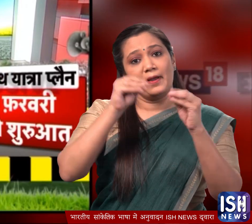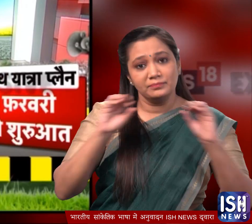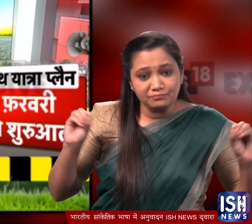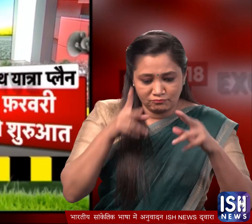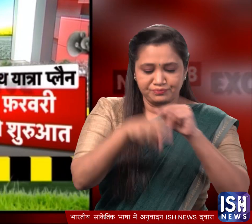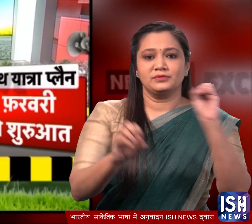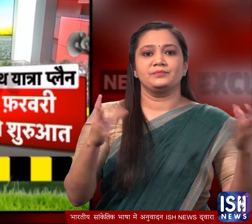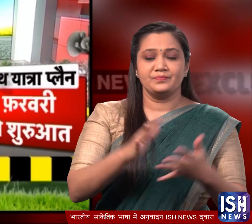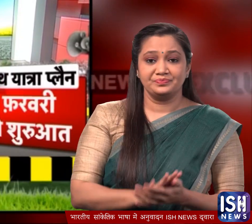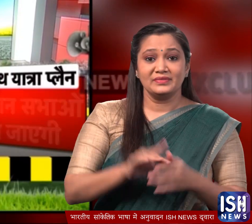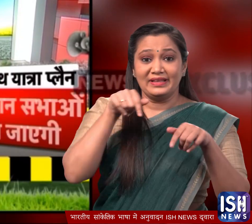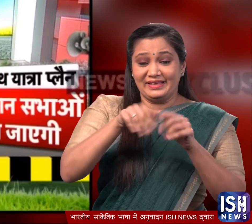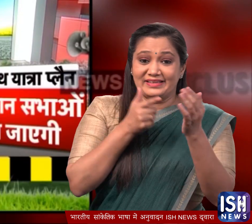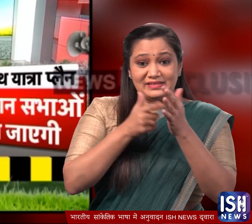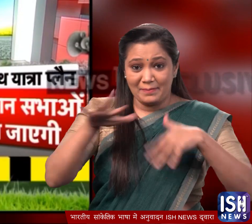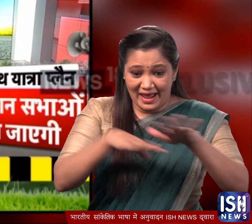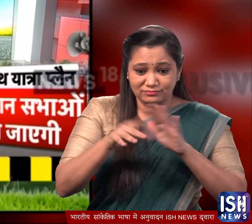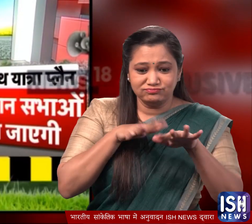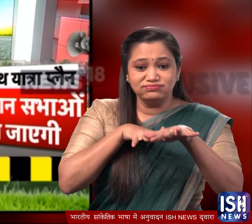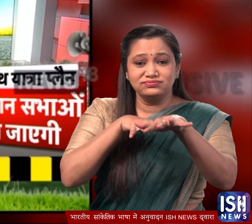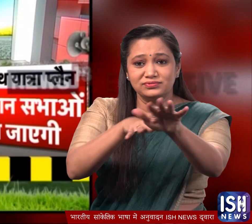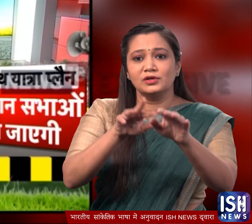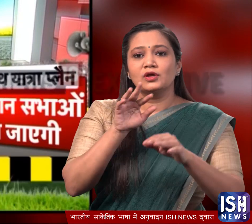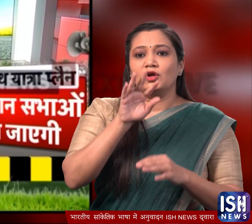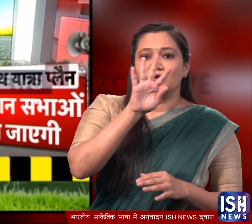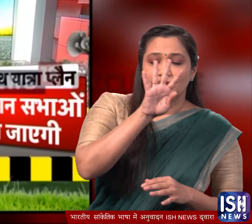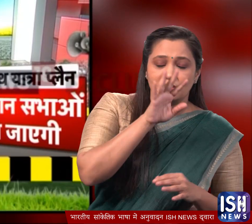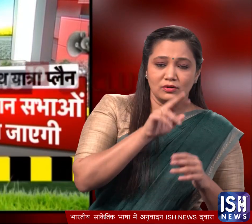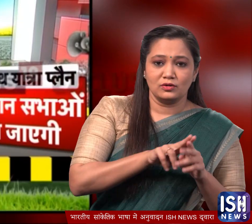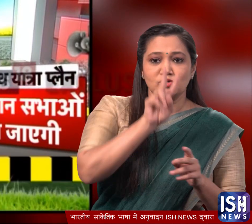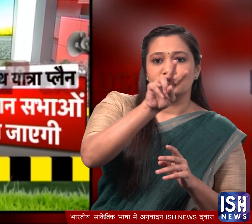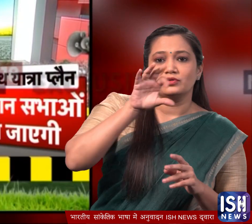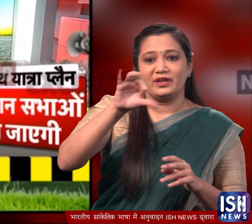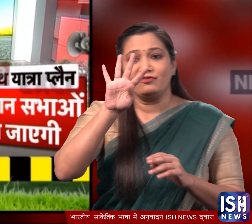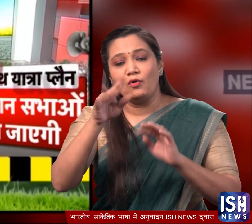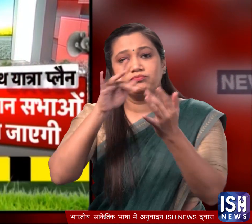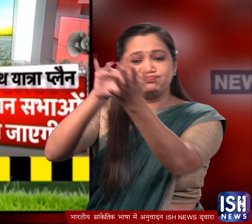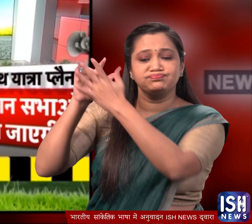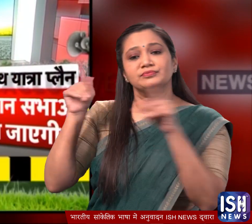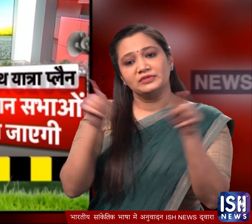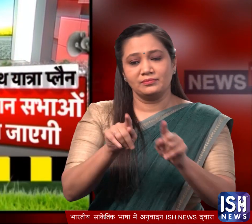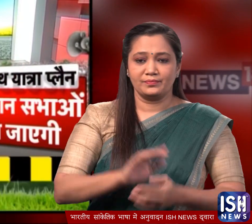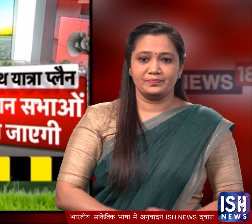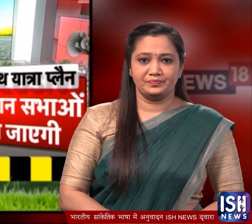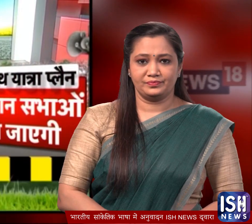फरवरी को करेंगे और ये परिवर्तन रथ यात्रा सभी 294 विधानसभा क्षेत्रों में